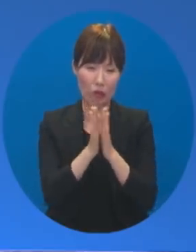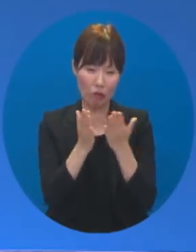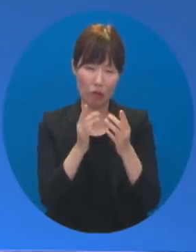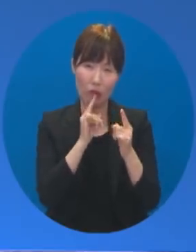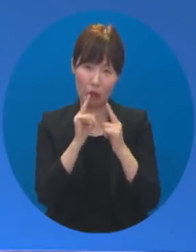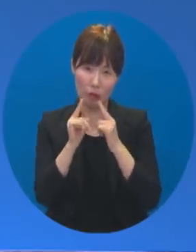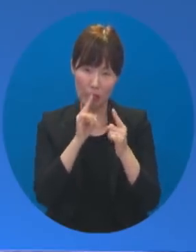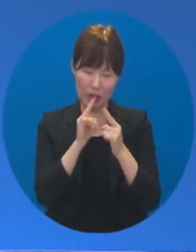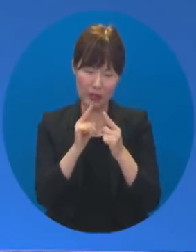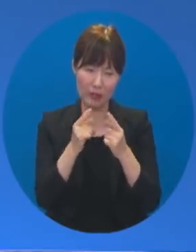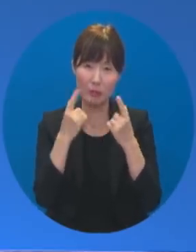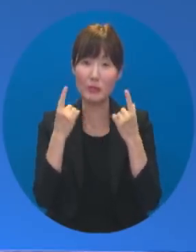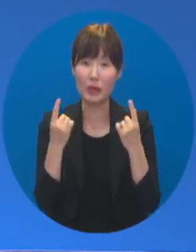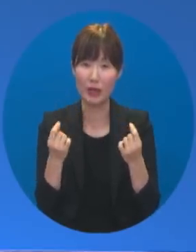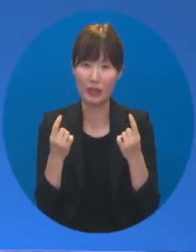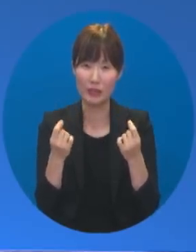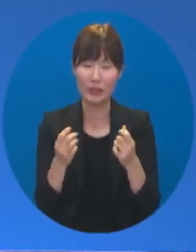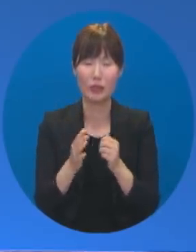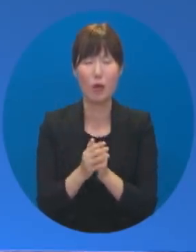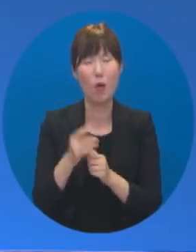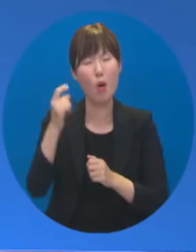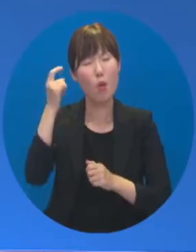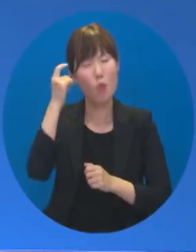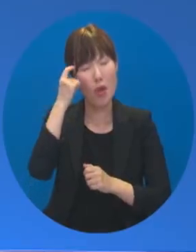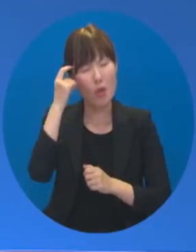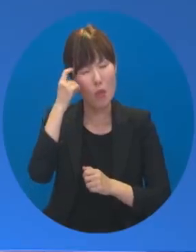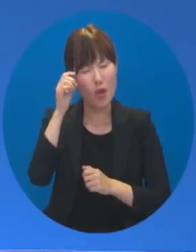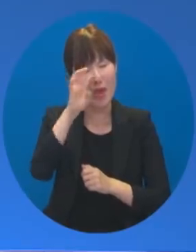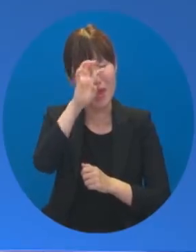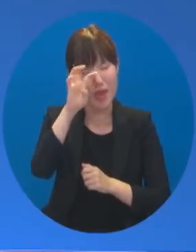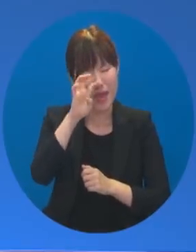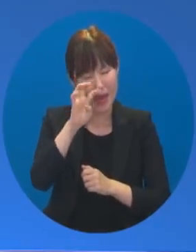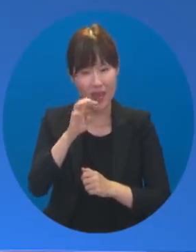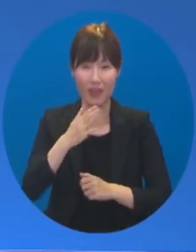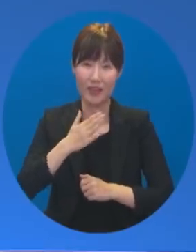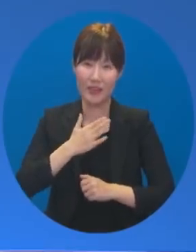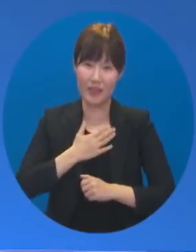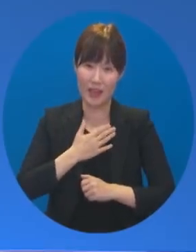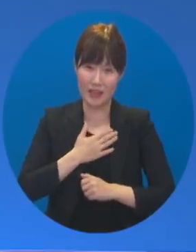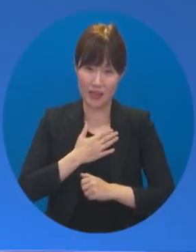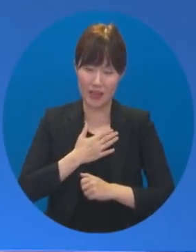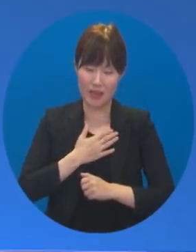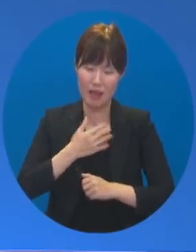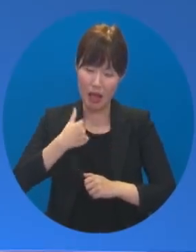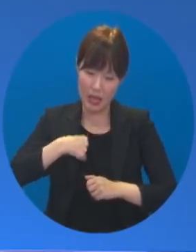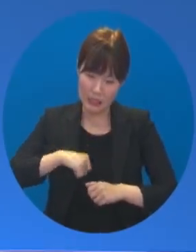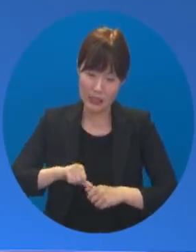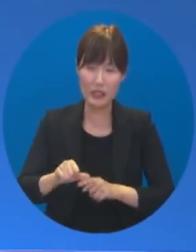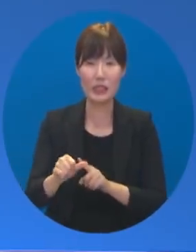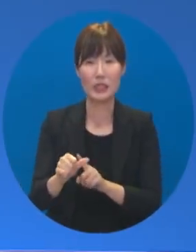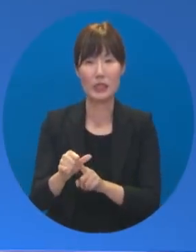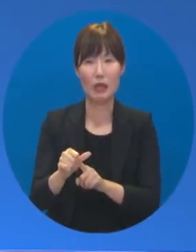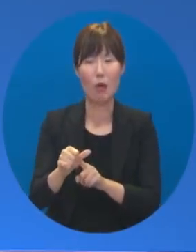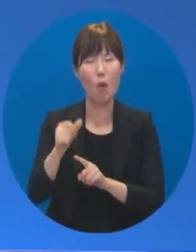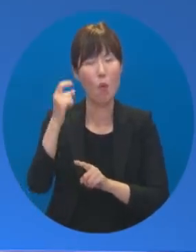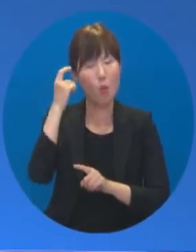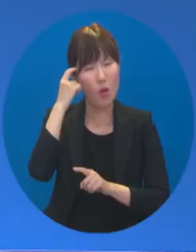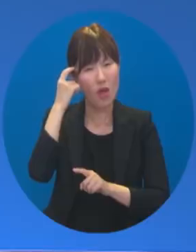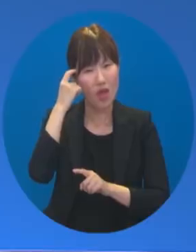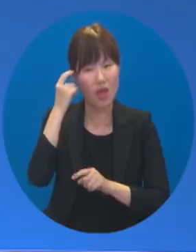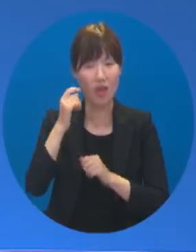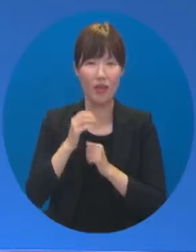도대체 왜 그랬는가에 대해서 왜 하나님께서 나에게 내 아들에게 이렇게